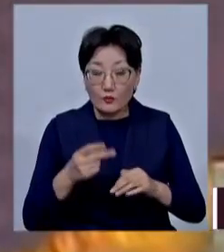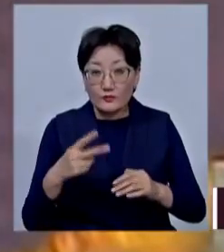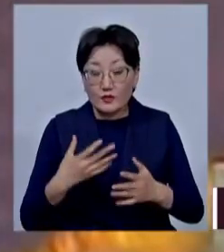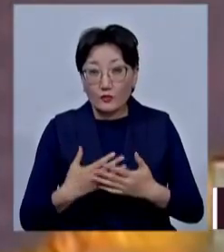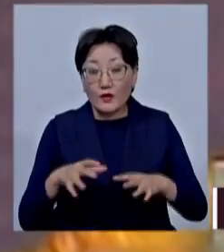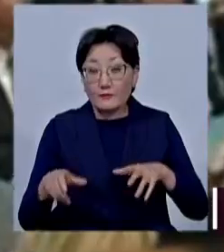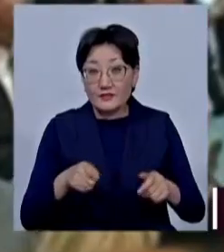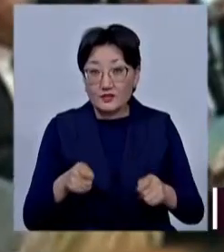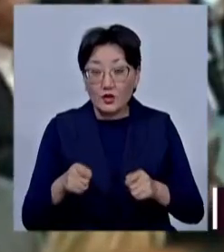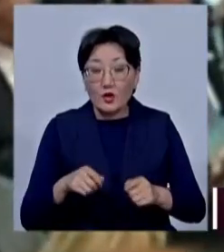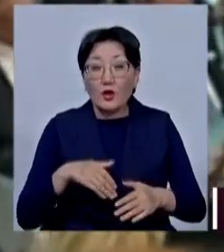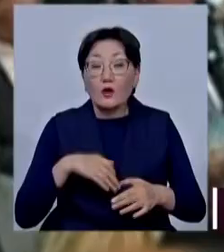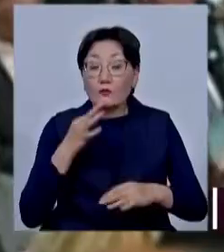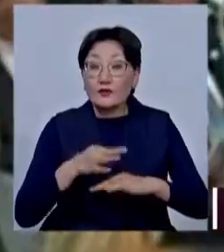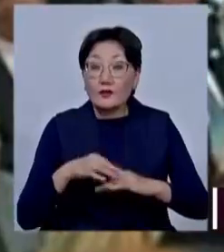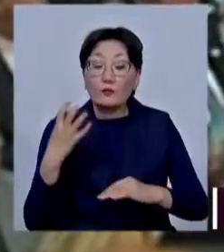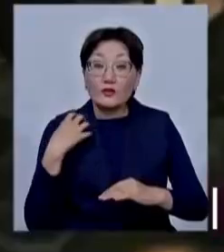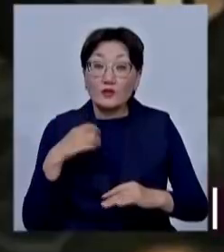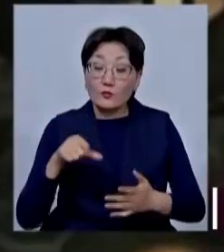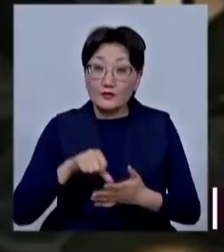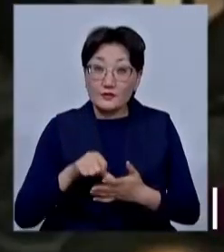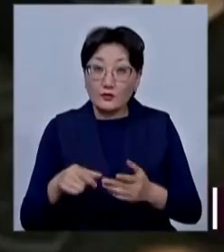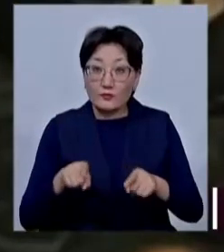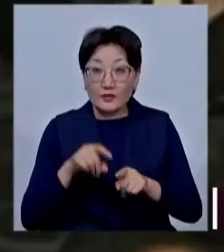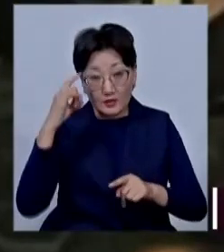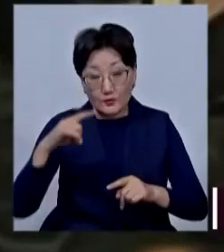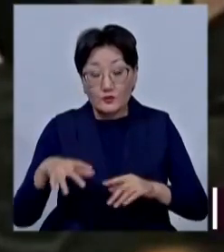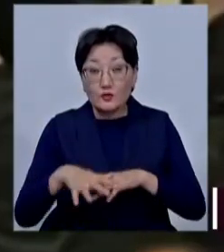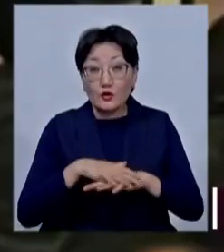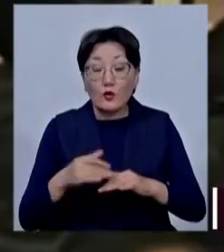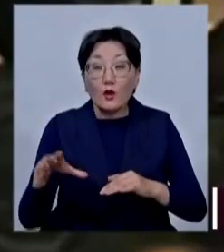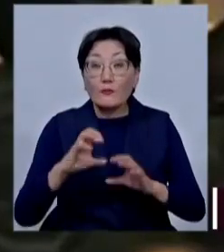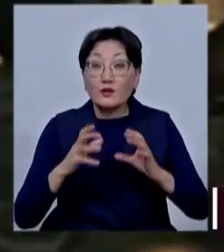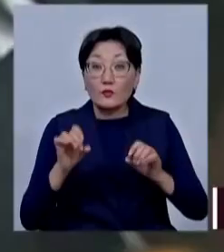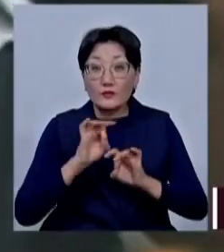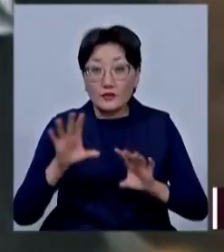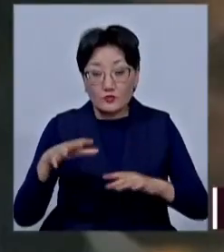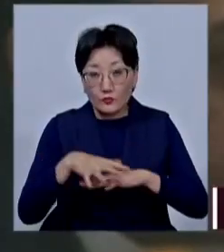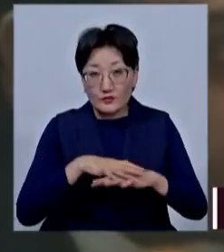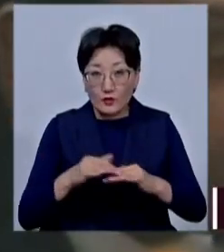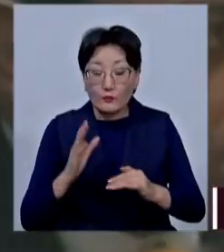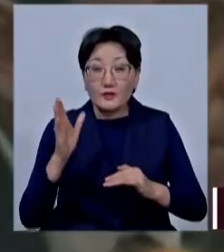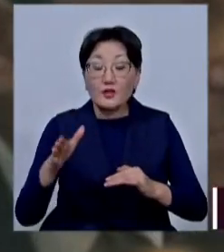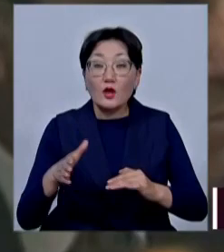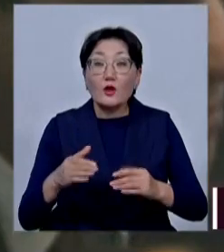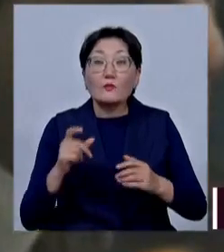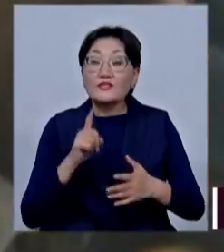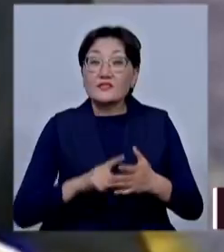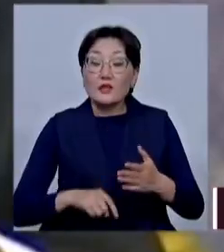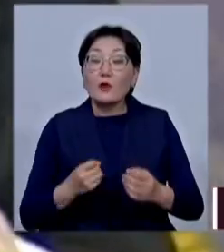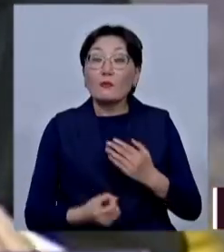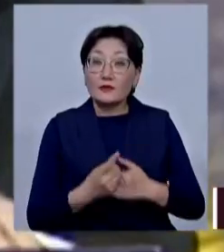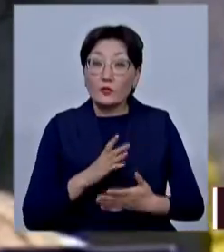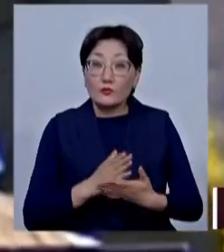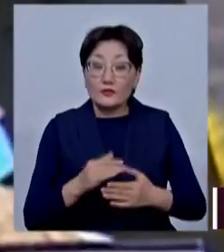жуық президенттер мен лауазымды тұлғалары қатысқан еді. 10 жылда Қазақ елін төрткүл дүние таныды. Халықта жарқын болашаққа деген сенім пайда